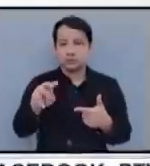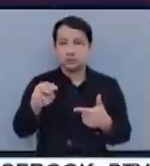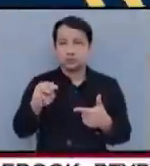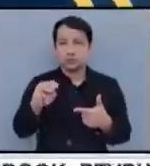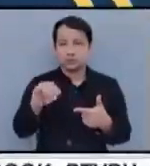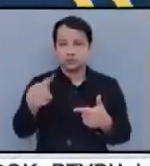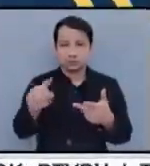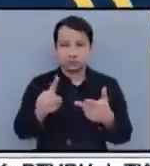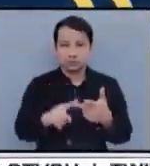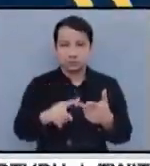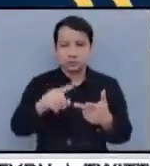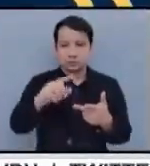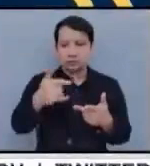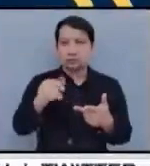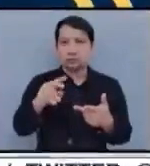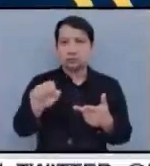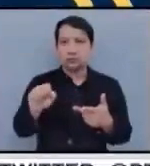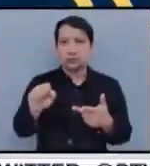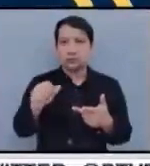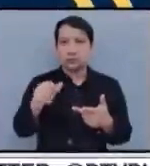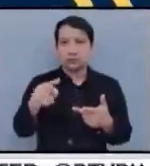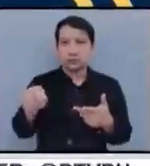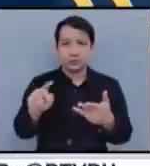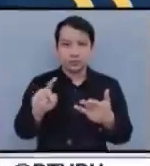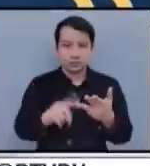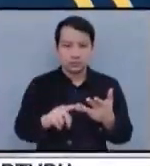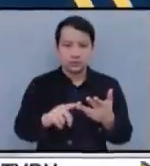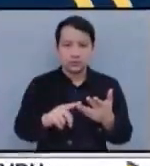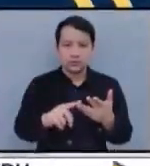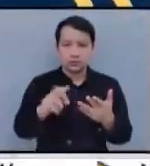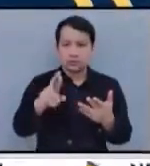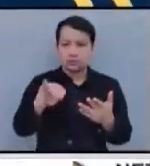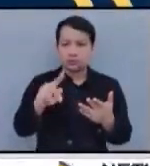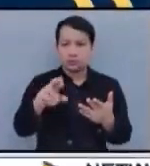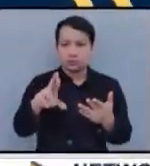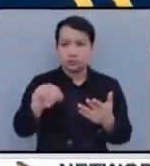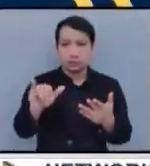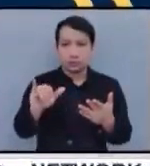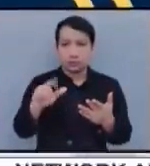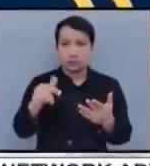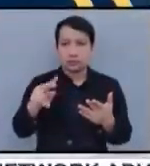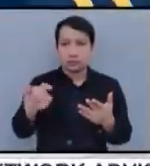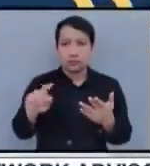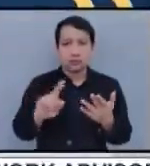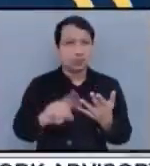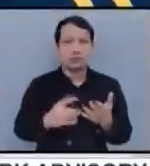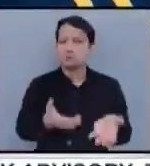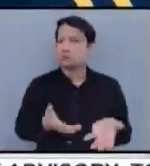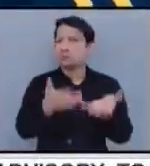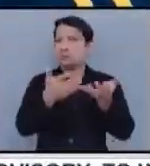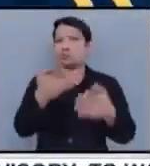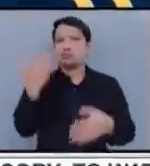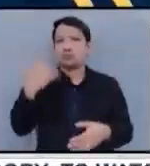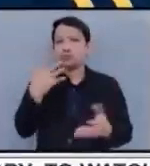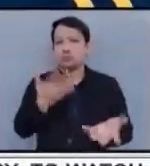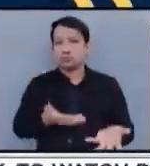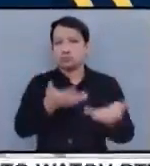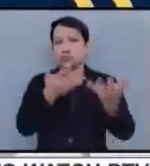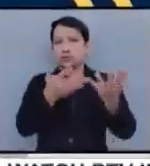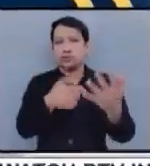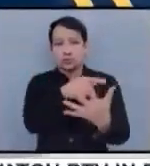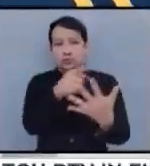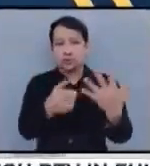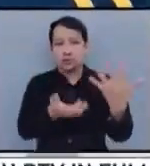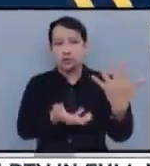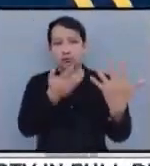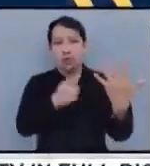George Agustin at Troy Justin Agustin ay hindi matatawaran. Dagdag pa ni Zubiri, sila ang totoong